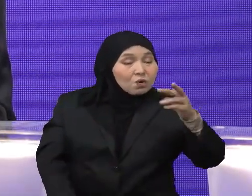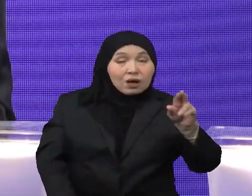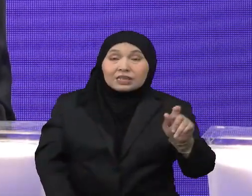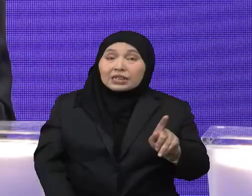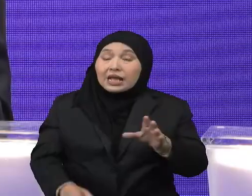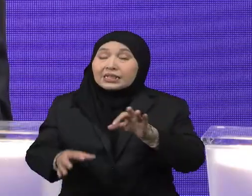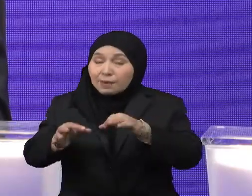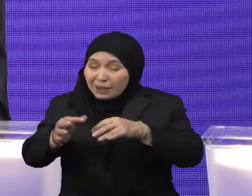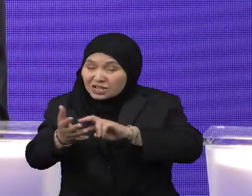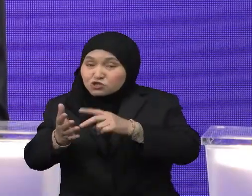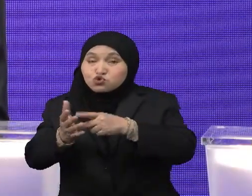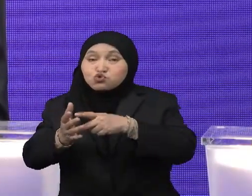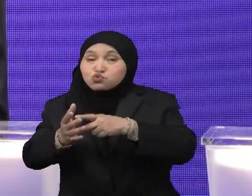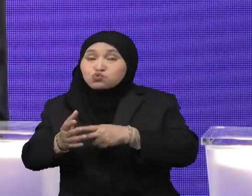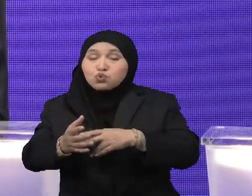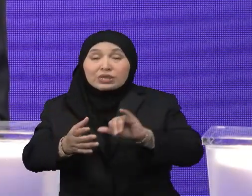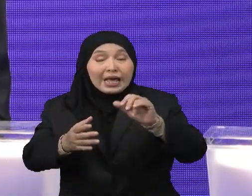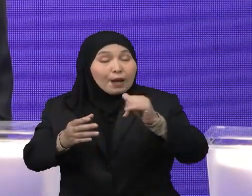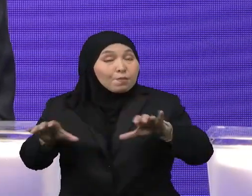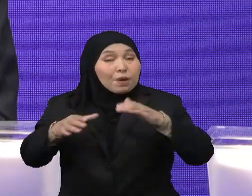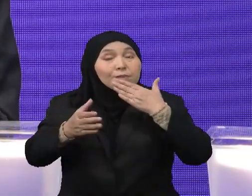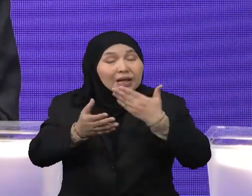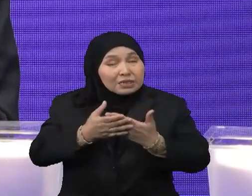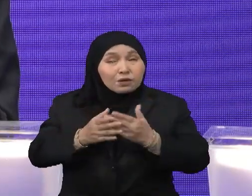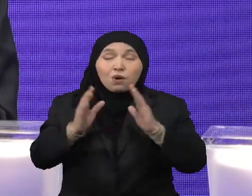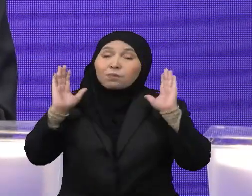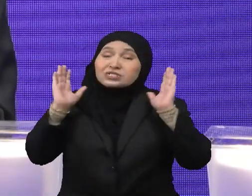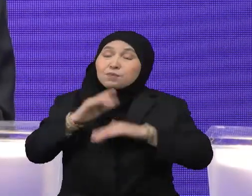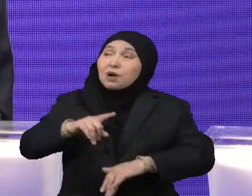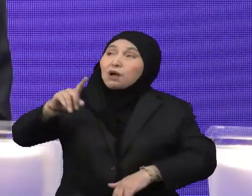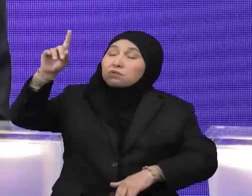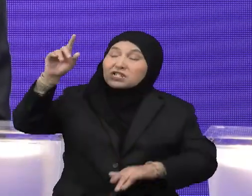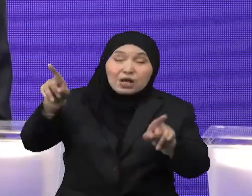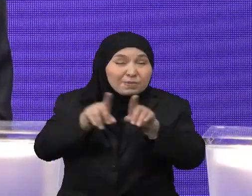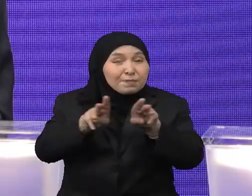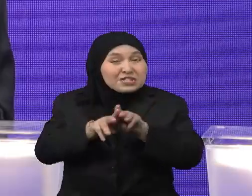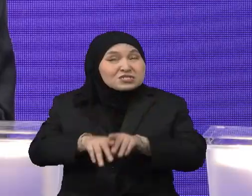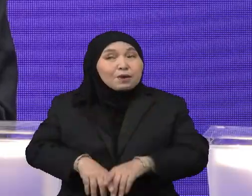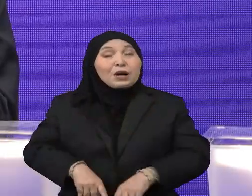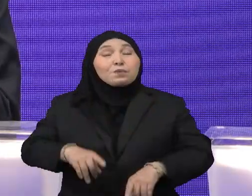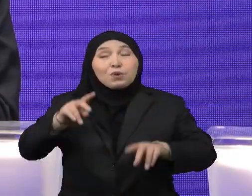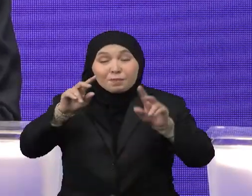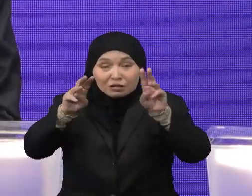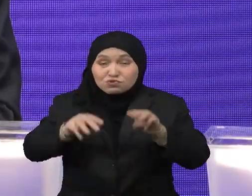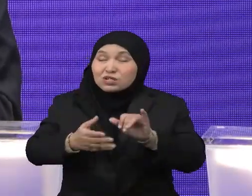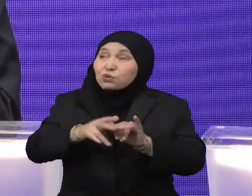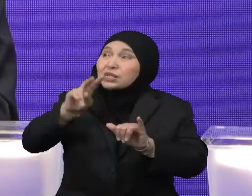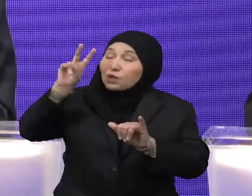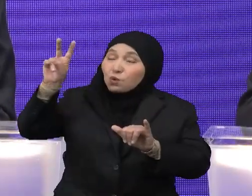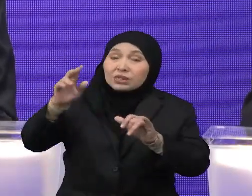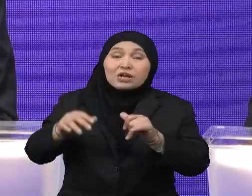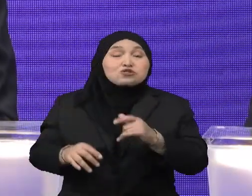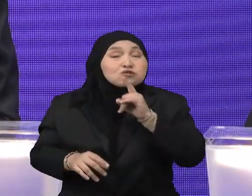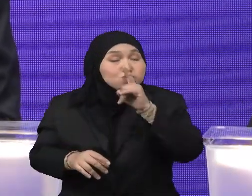Ihsan adalah minumannya kamu menyembah Allah Subhanahu Wa Ta'ala seolah-olah kamu melihatnya dan Kalaupun kamu tidak melihatnya